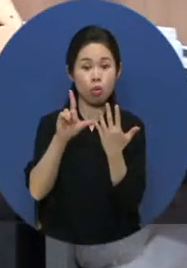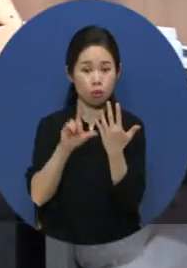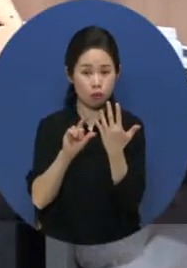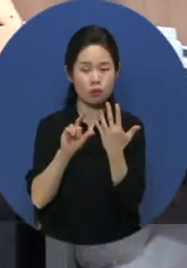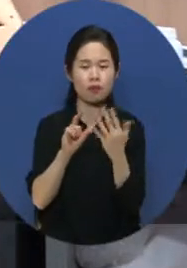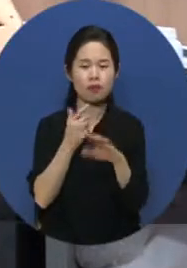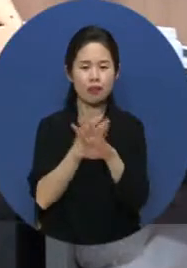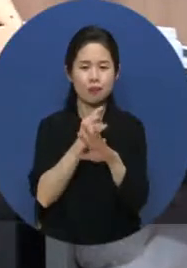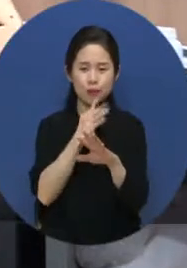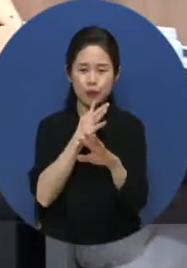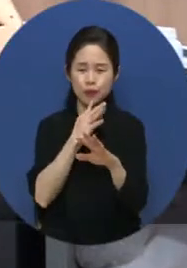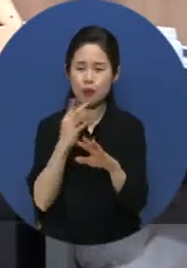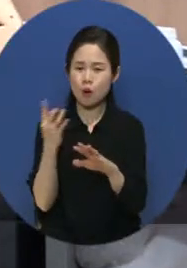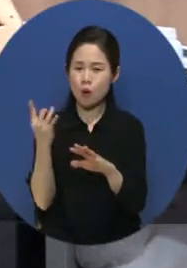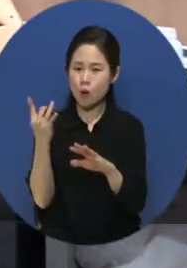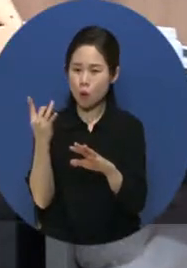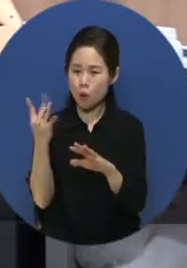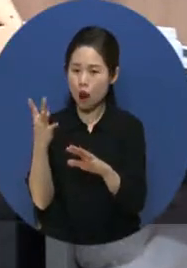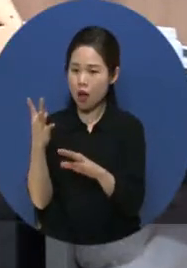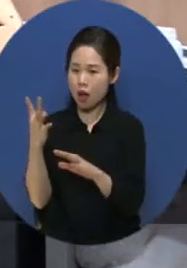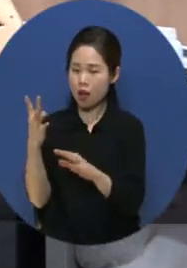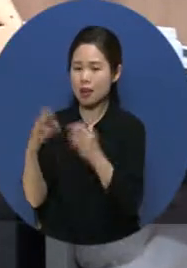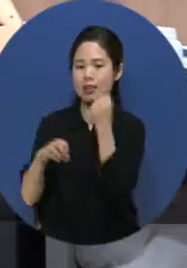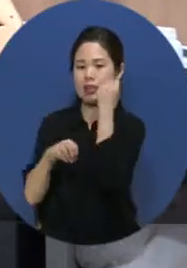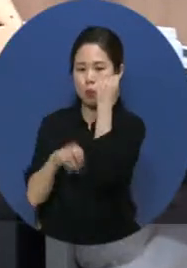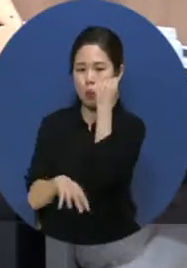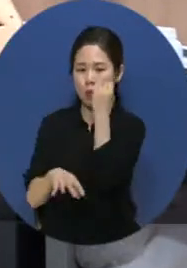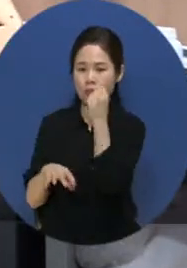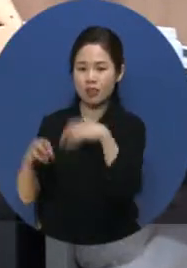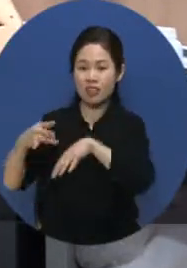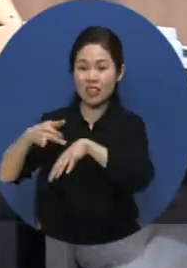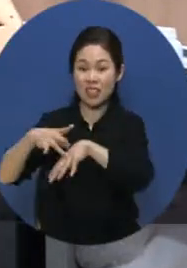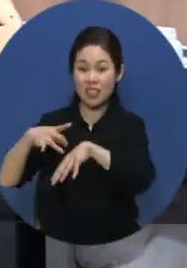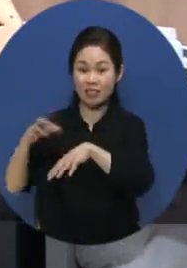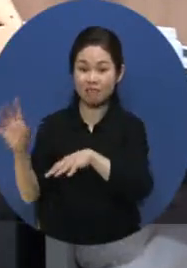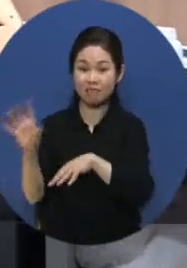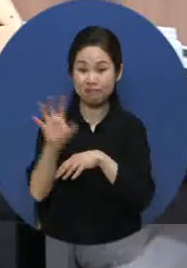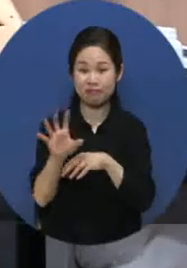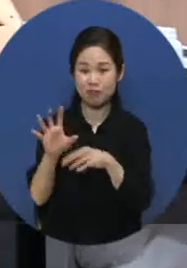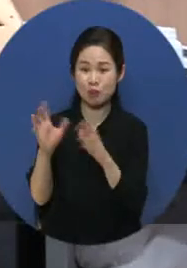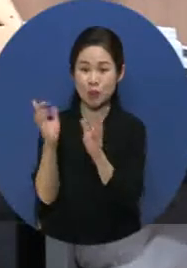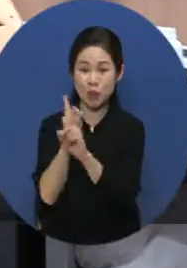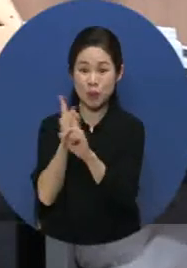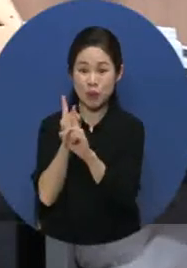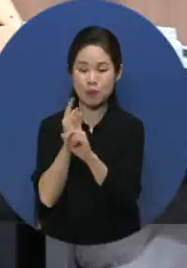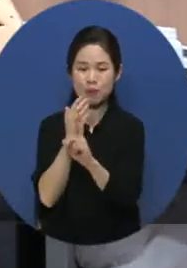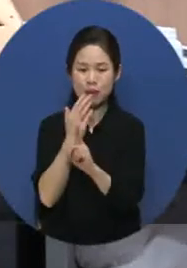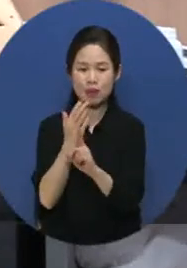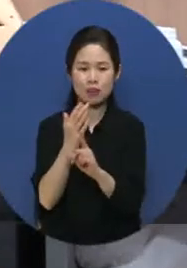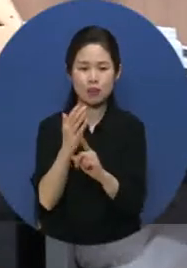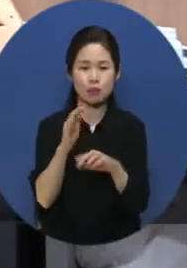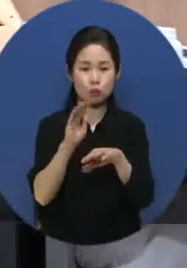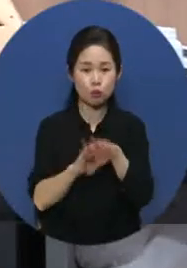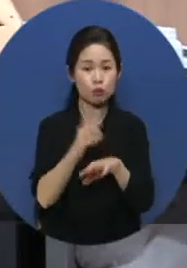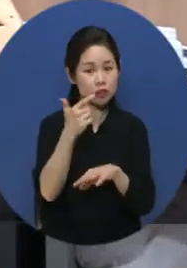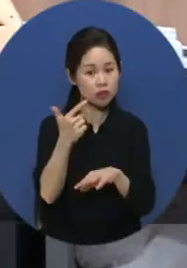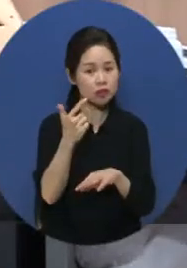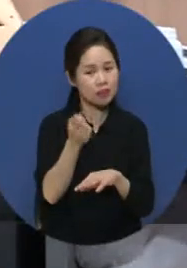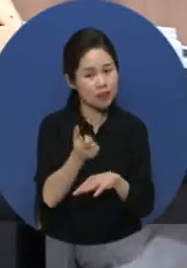있거든요. 손가락 골격이나 이런 것들은 결정이 되어 있는 부분이 있으니까 큰 손 쓰실지 작은 손 쓰실지 결정을